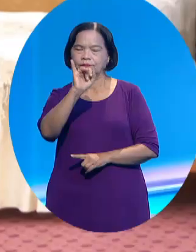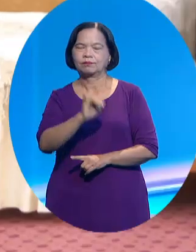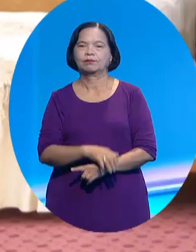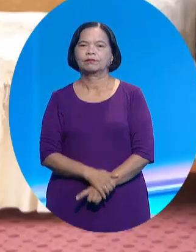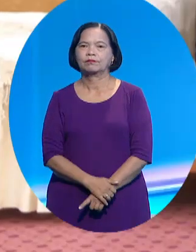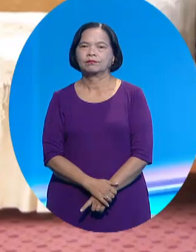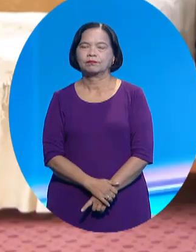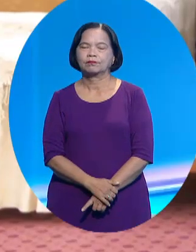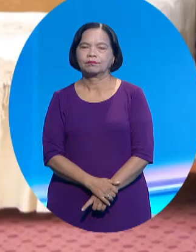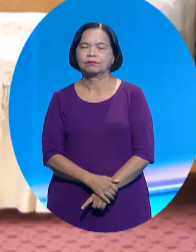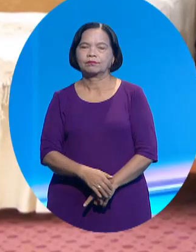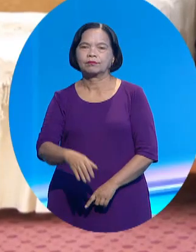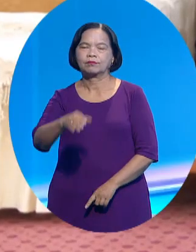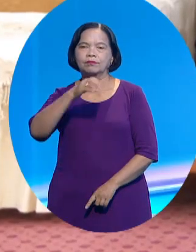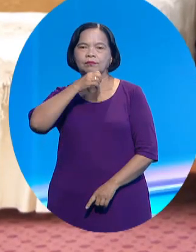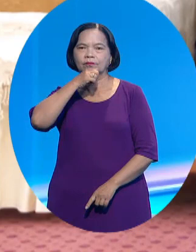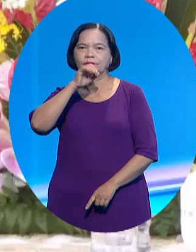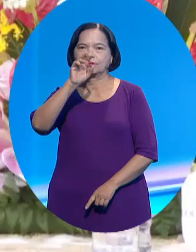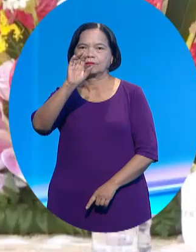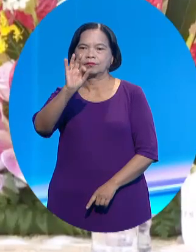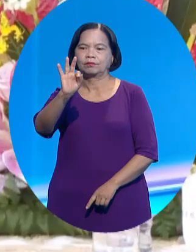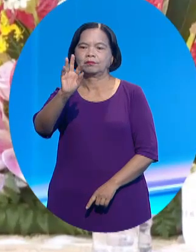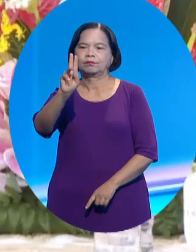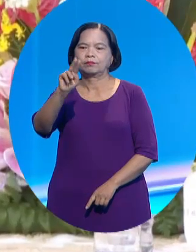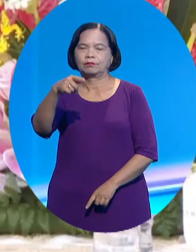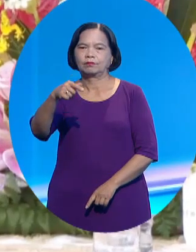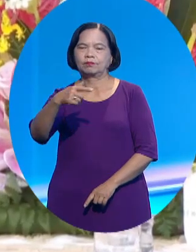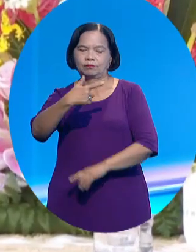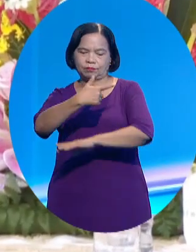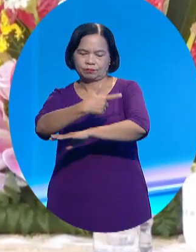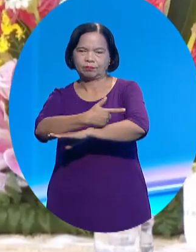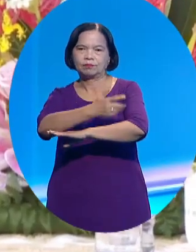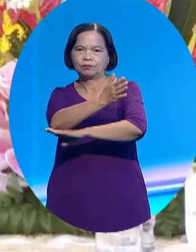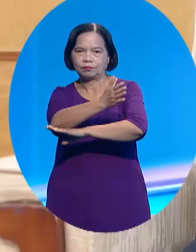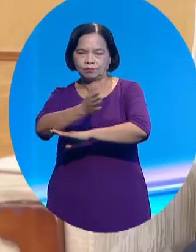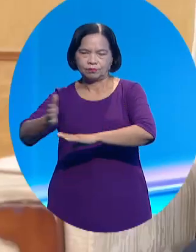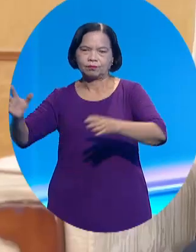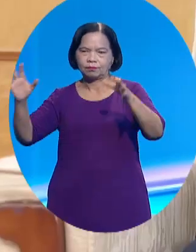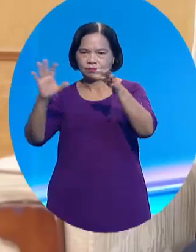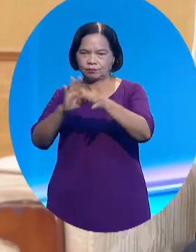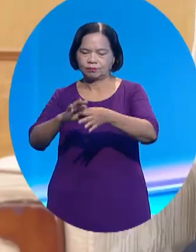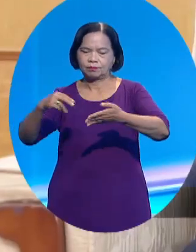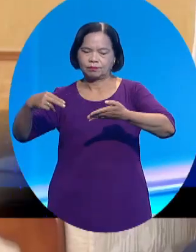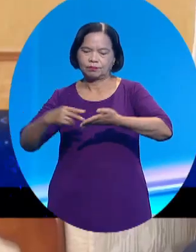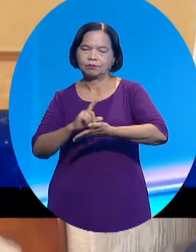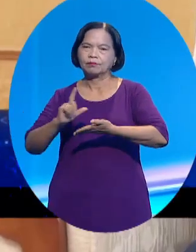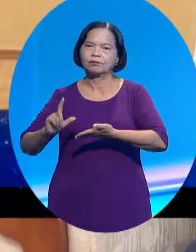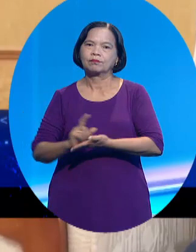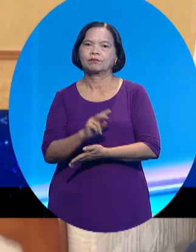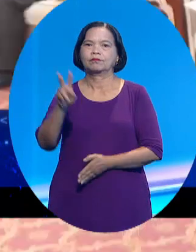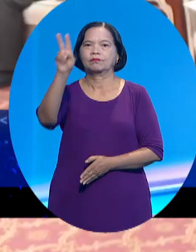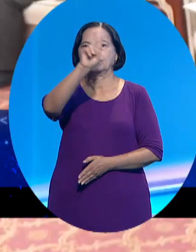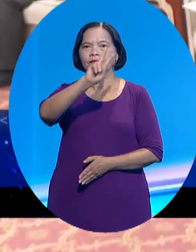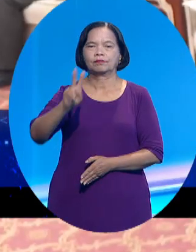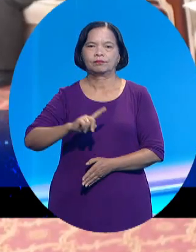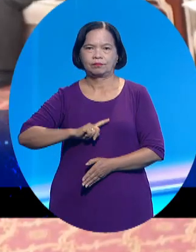Hải Đồng ch b tỏ thời gian qua mối quan hệ đối tác hợp tác chiến lược toàn diện Việt Nam Trung Quốc tiếp tục duy trì và có